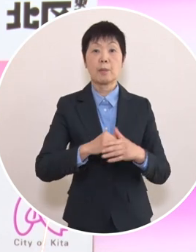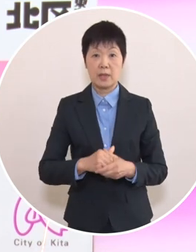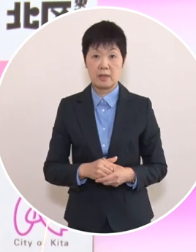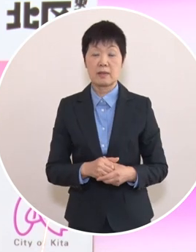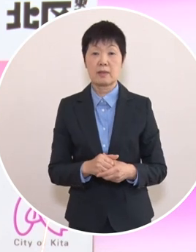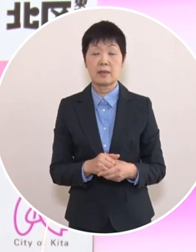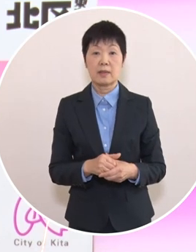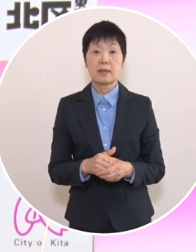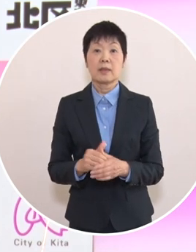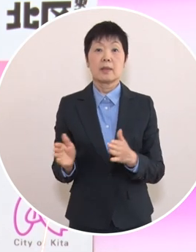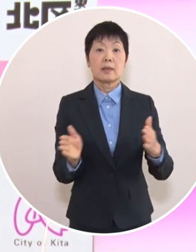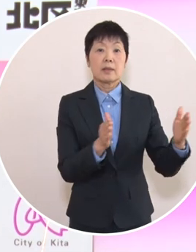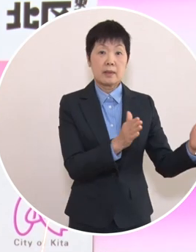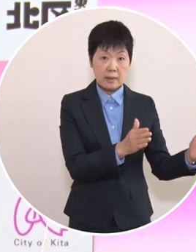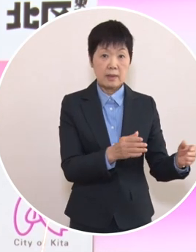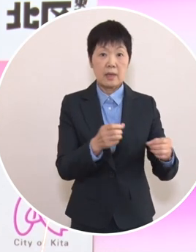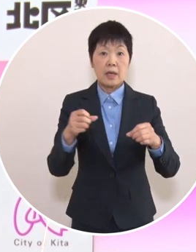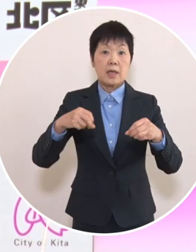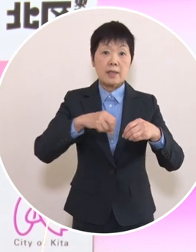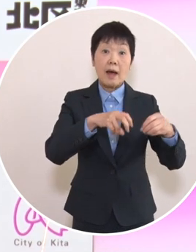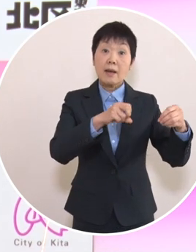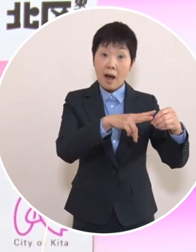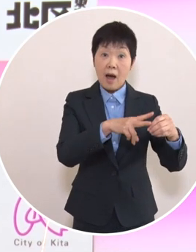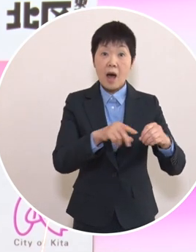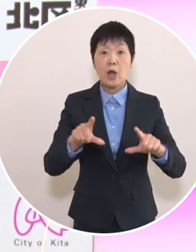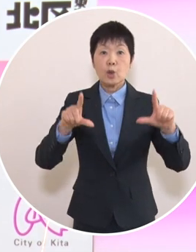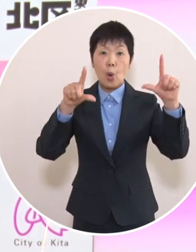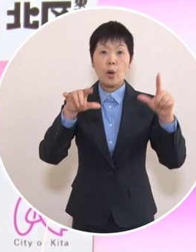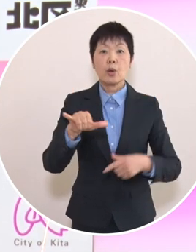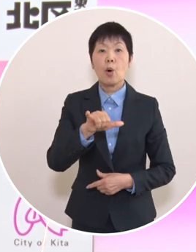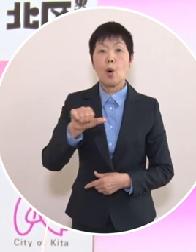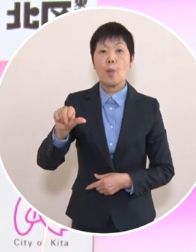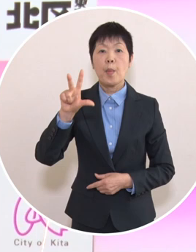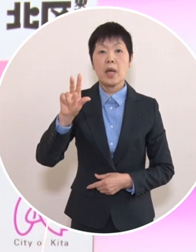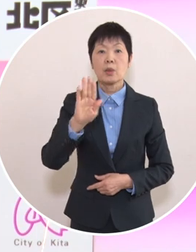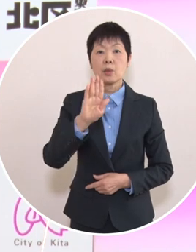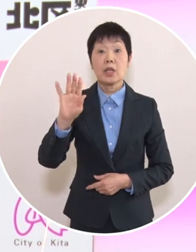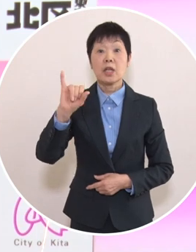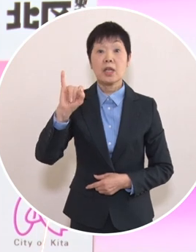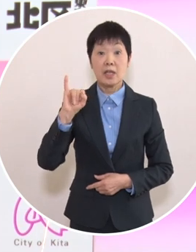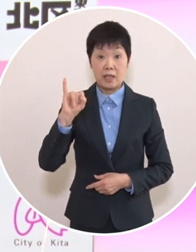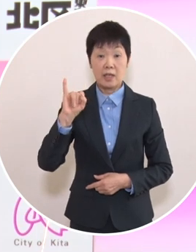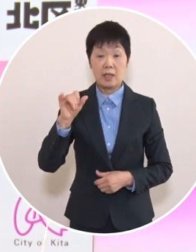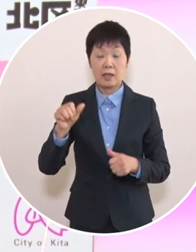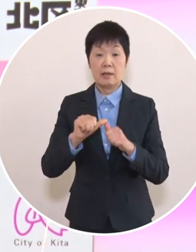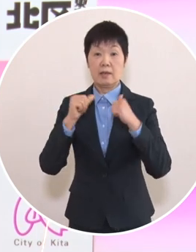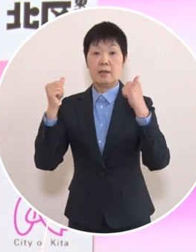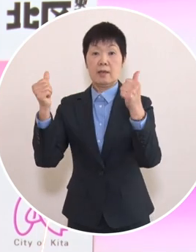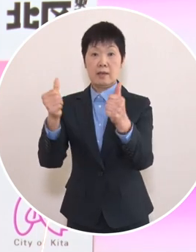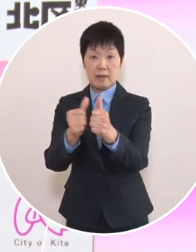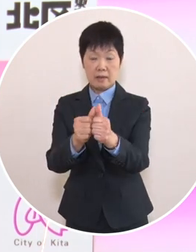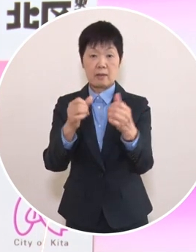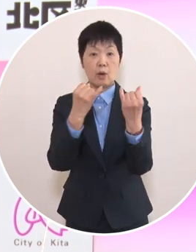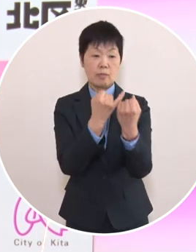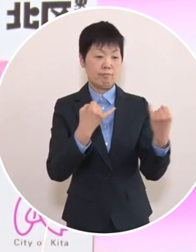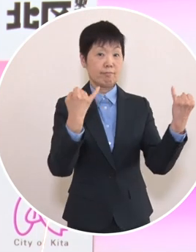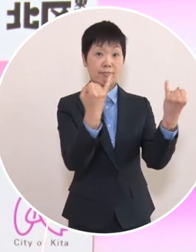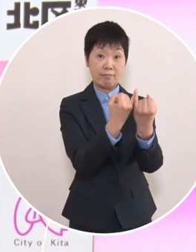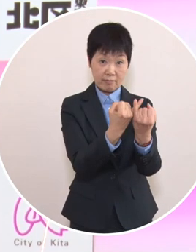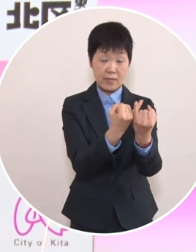ますまた帰宅と投票ベルギーおよびにって0東京ベイレーザー